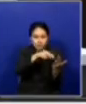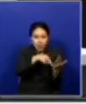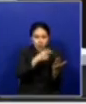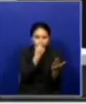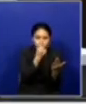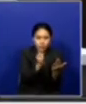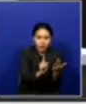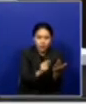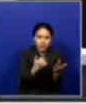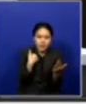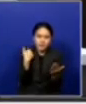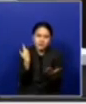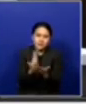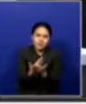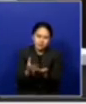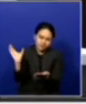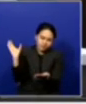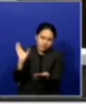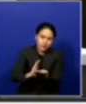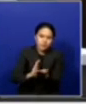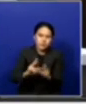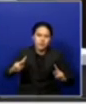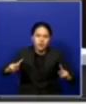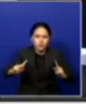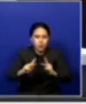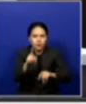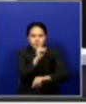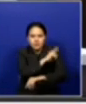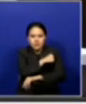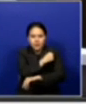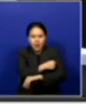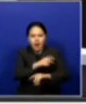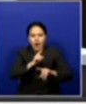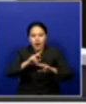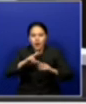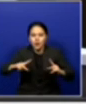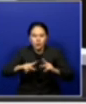งบประมาณหน่วยรับงบประมาณเขากระทรวงทบวงกรมนั้นเขาบริหารจัดการ